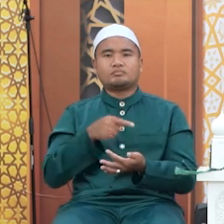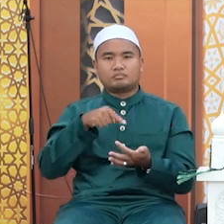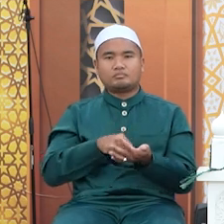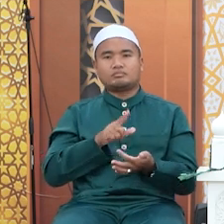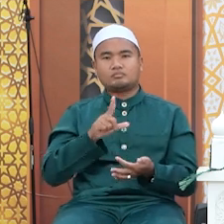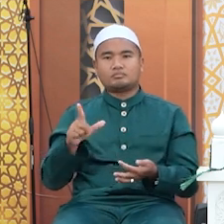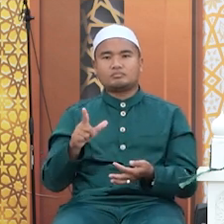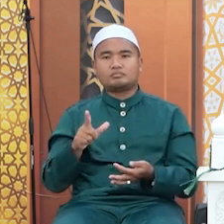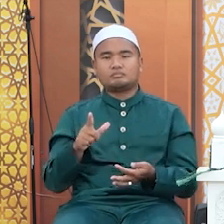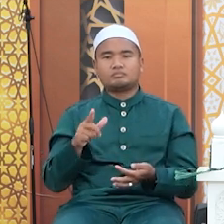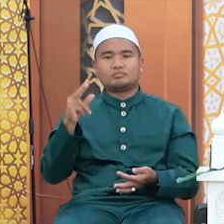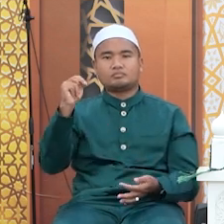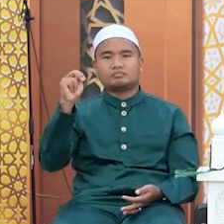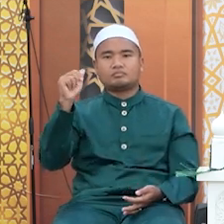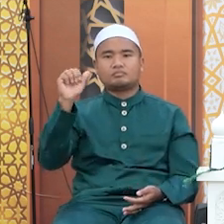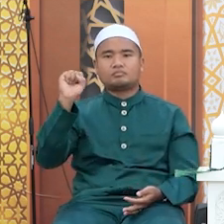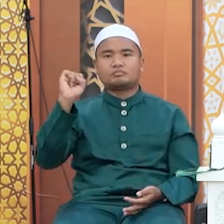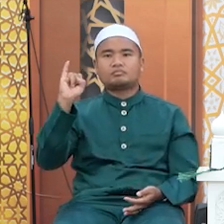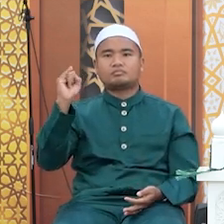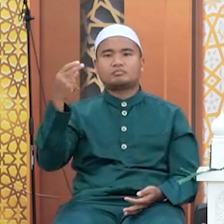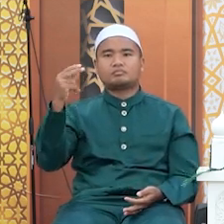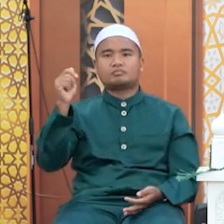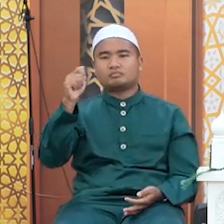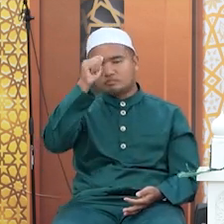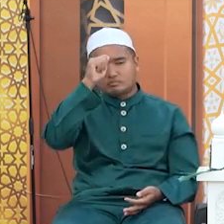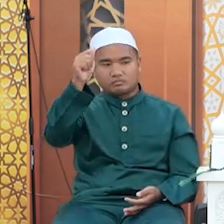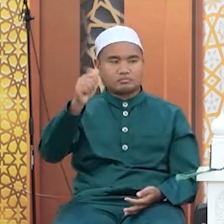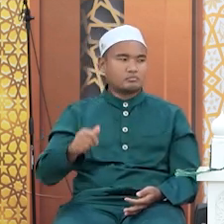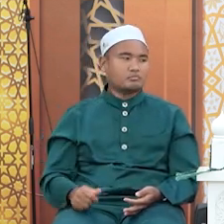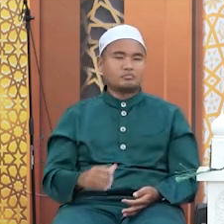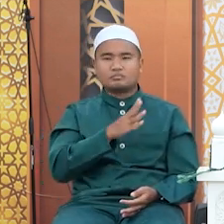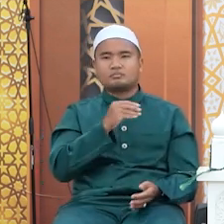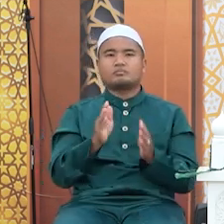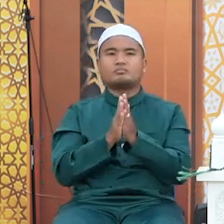dan beberapa buku lainlah, termasuklah buku Wasiat Selamat Tinggal.